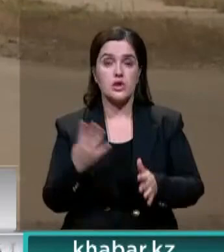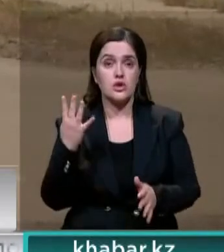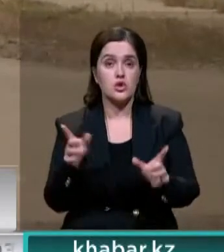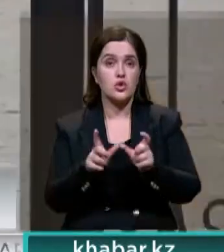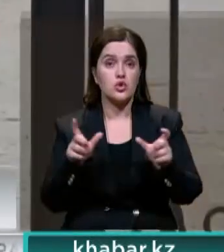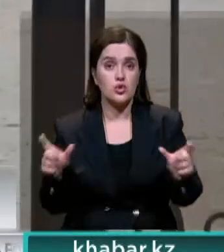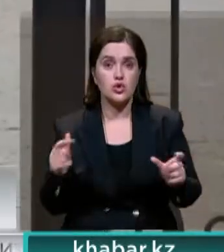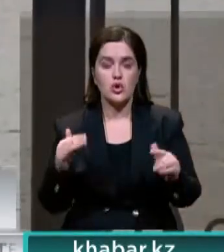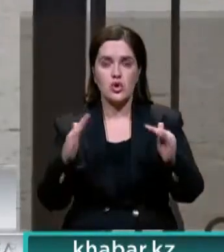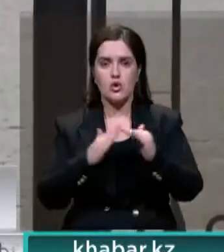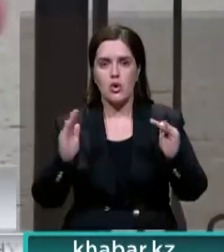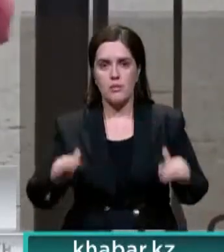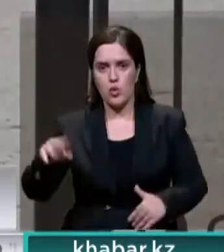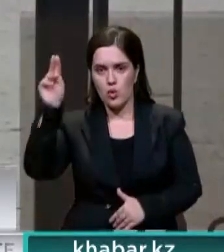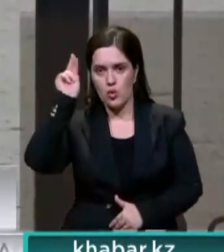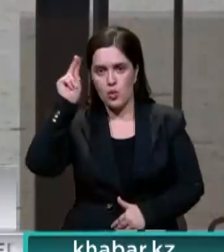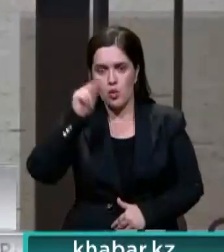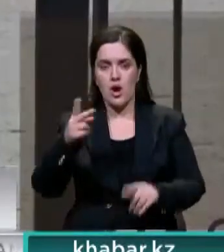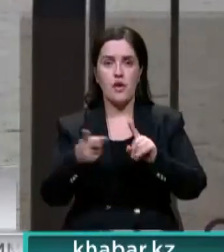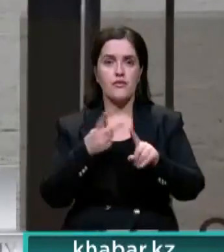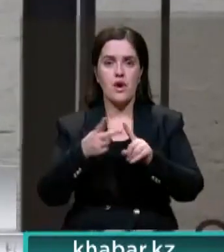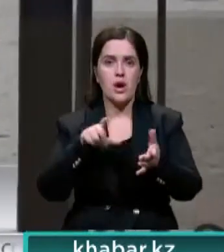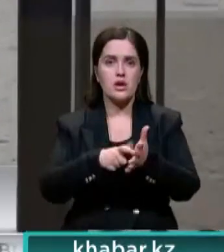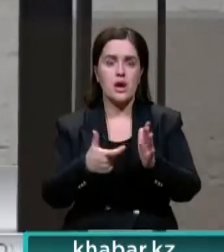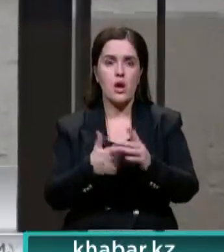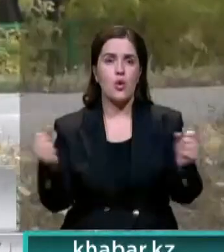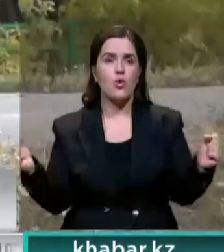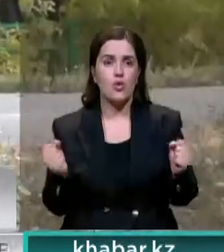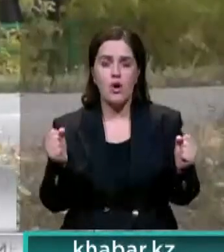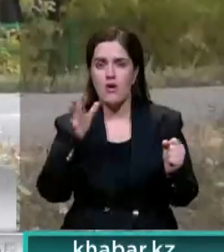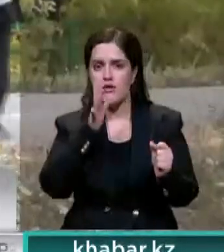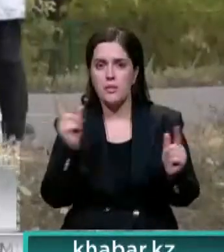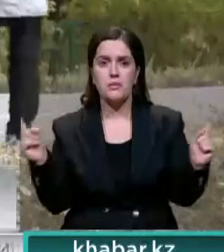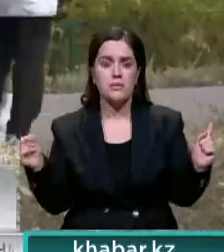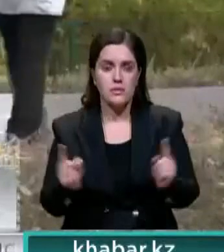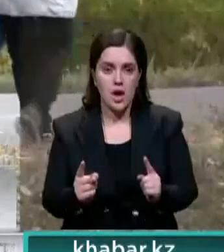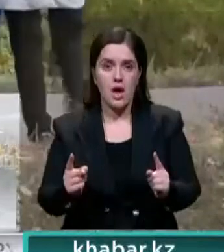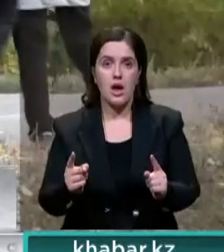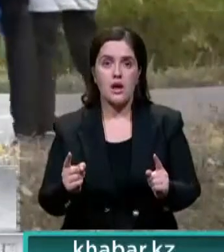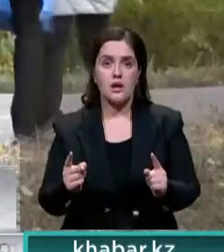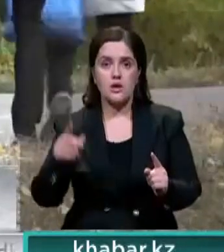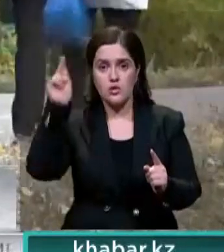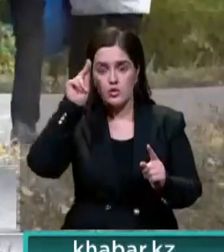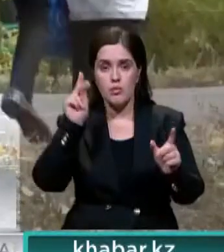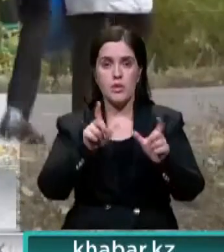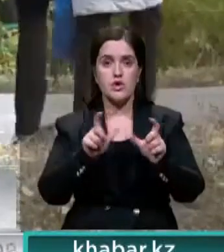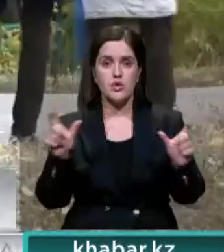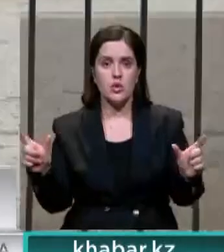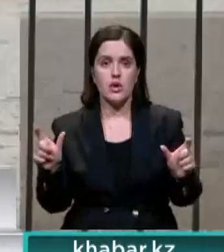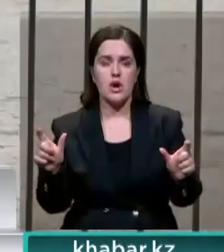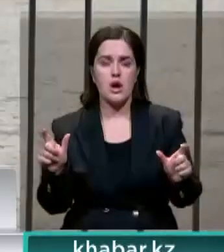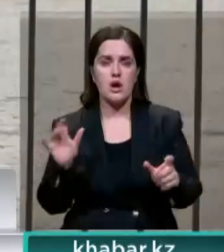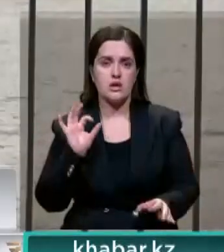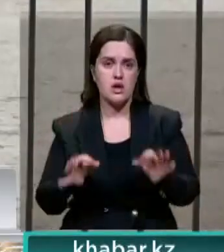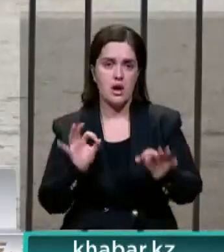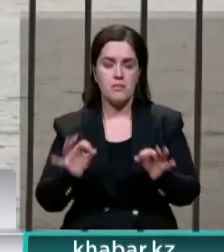на дистанционное обучение, в другой из-за того, что в классах холодно, уроки сократили по времени. В остальных учебных заведениях температурный режим соблюдается,